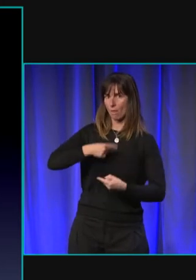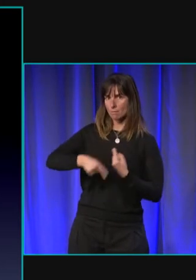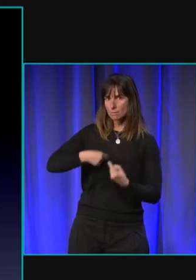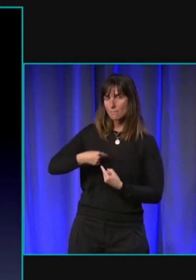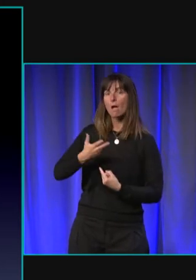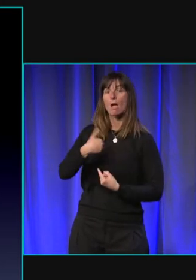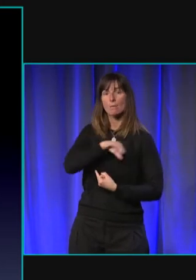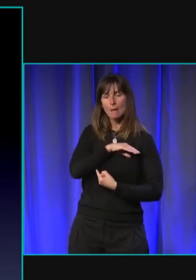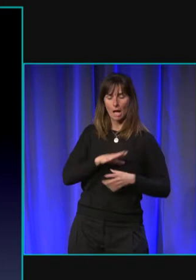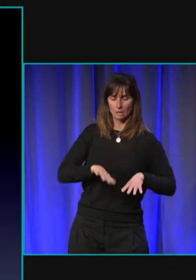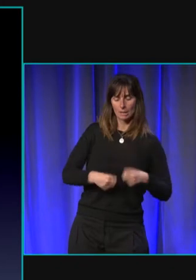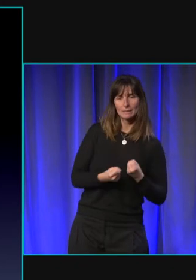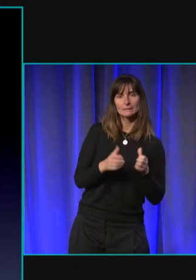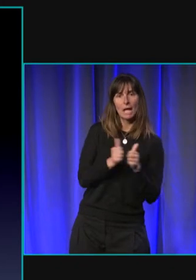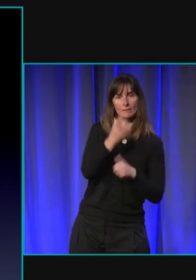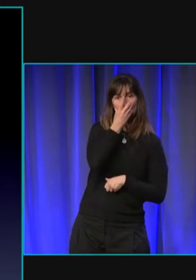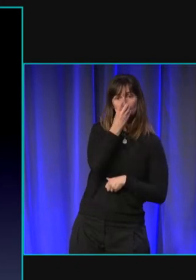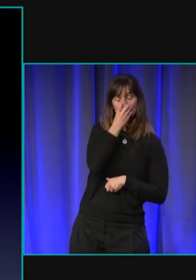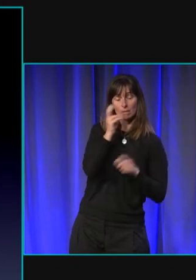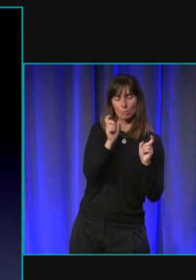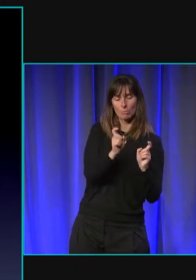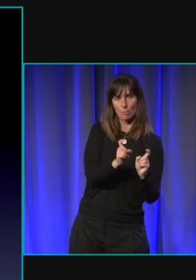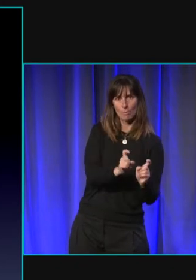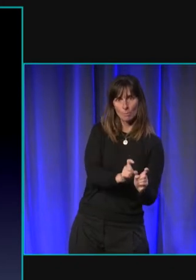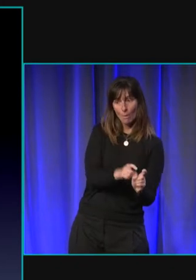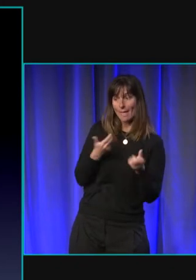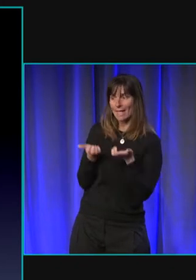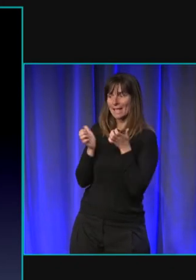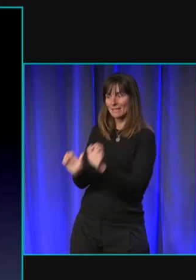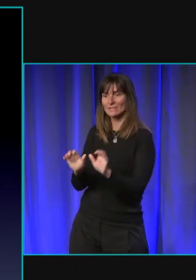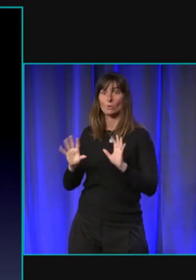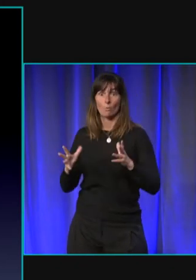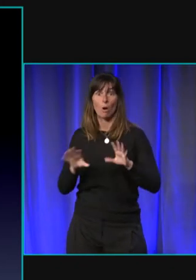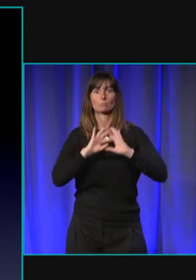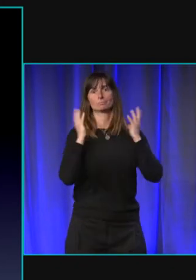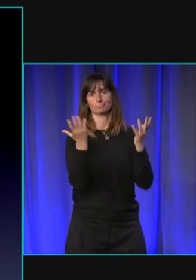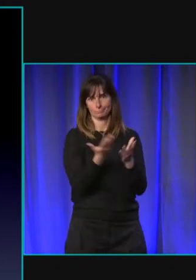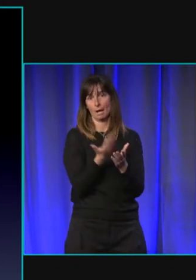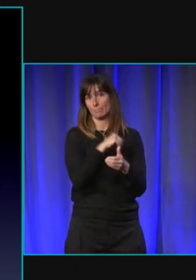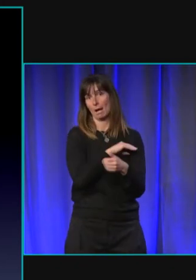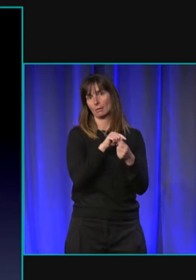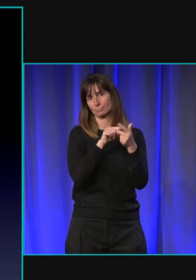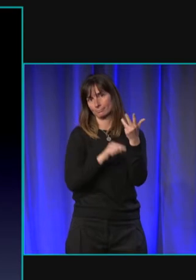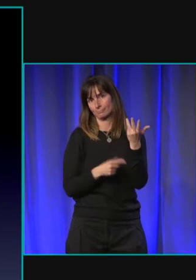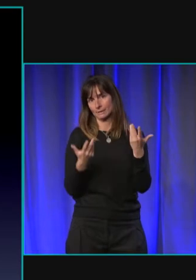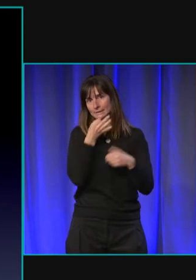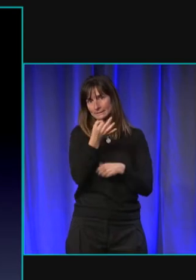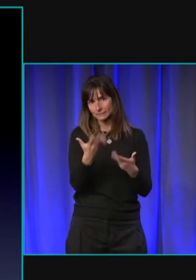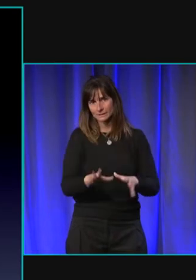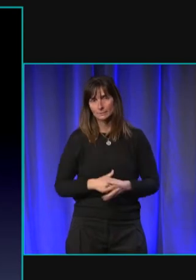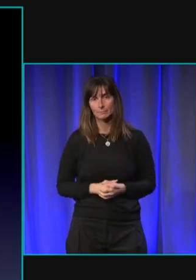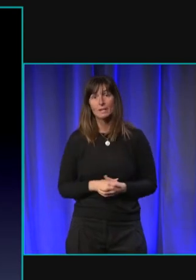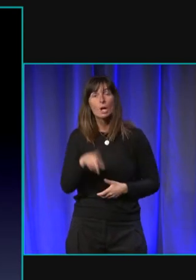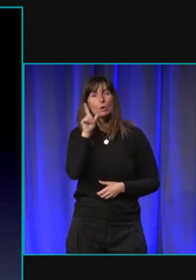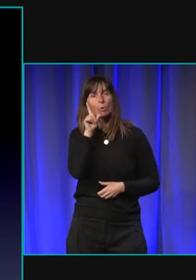de la capacité oxydative ou à cette baisse de la fonction des mitochondries. Parce qu'on sait aujourd'hui que la